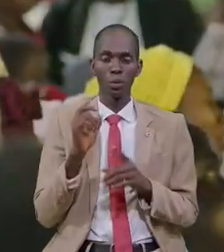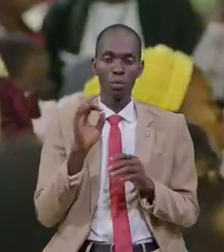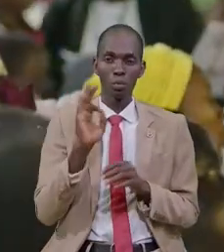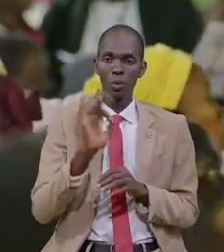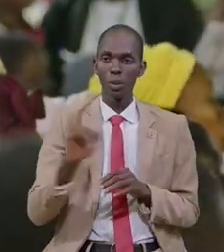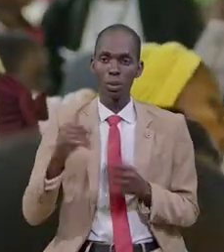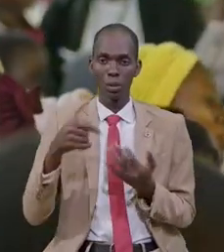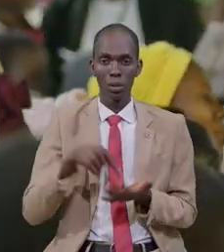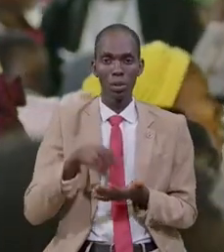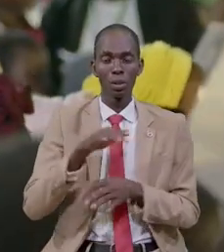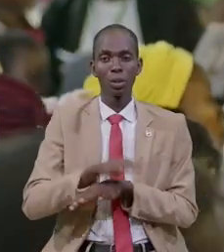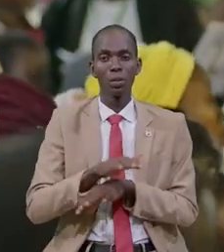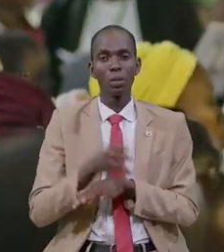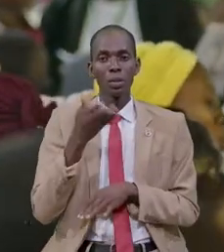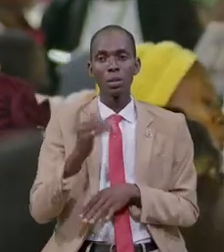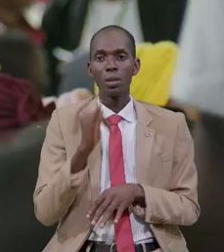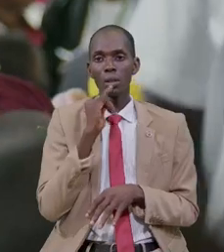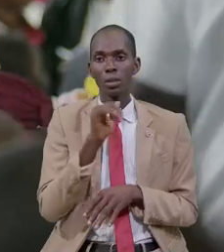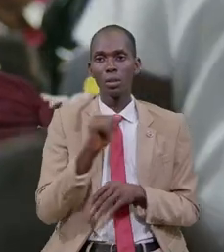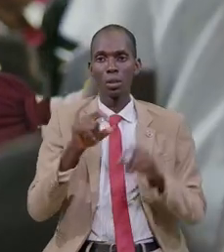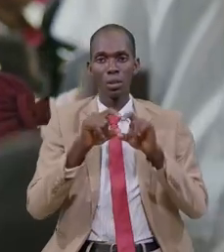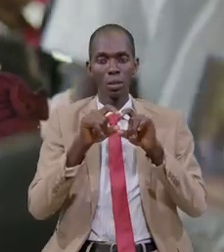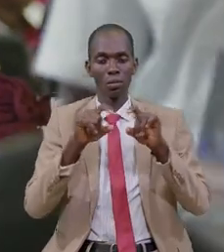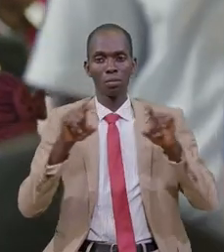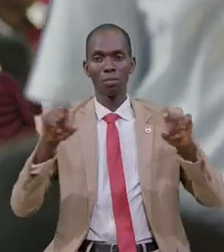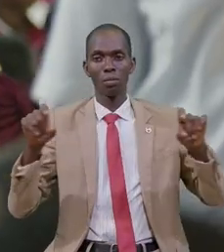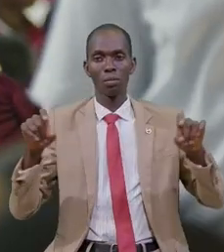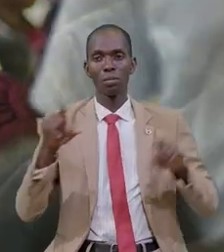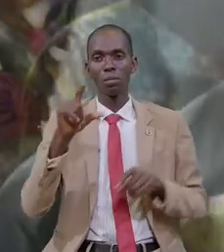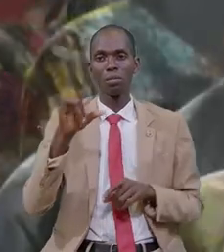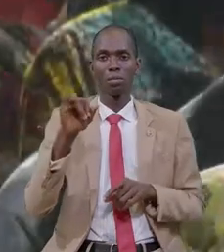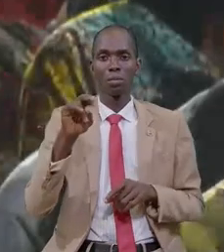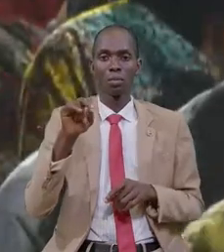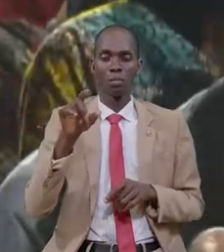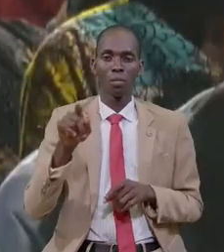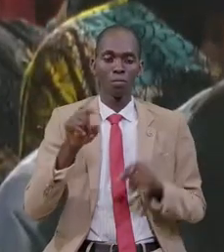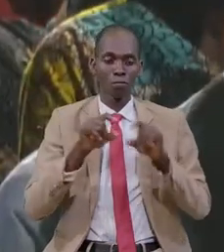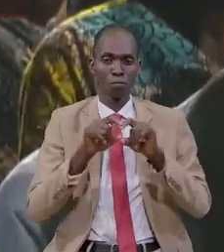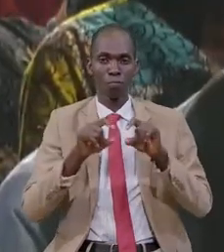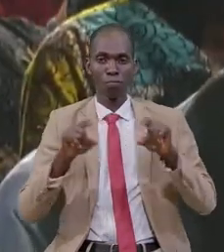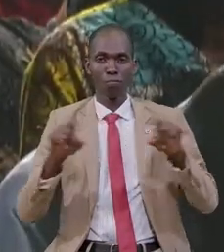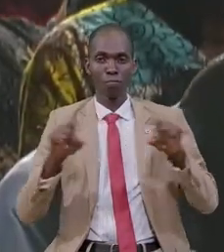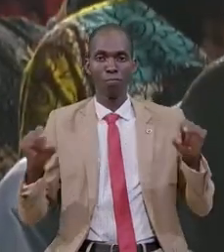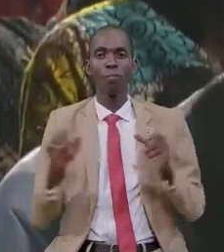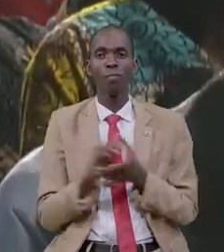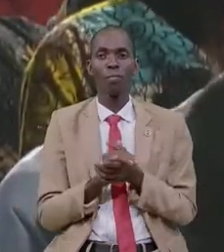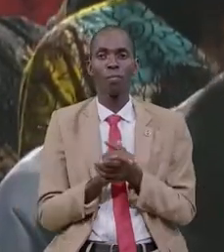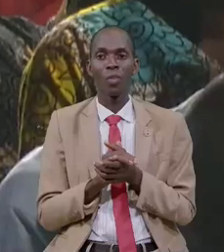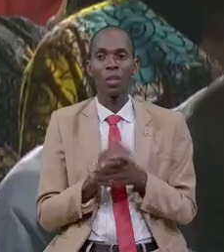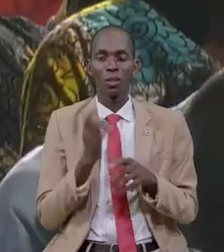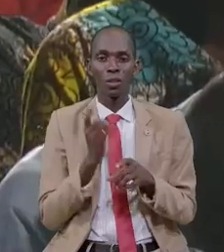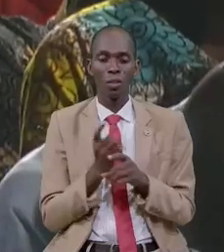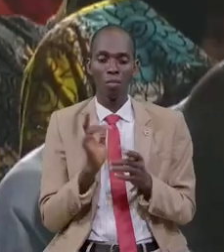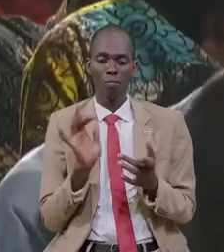vous suivez à la radio, bien sûr, une chaîne de télévision, il y a des numéros qui vous seront communiqués ou bien qui défilent sur votre